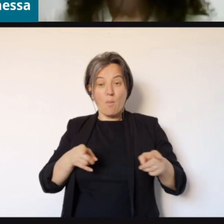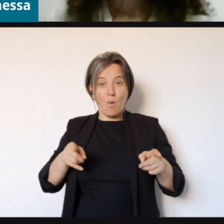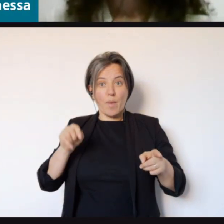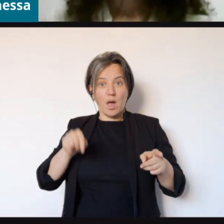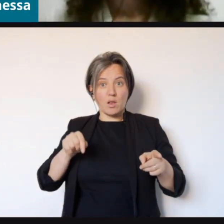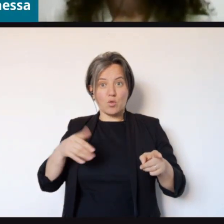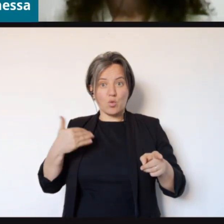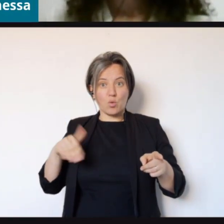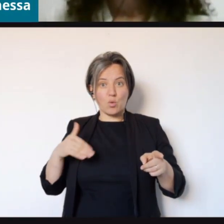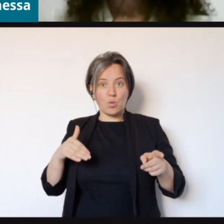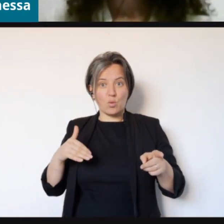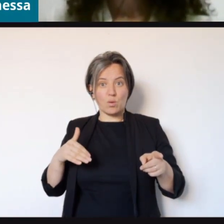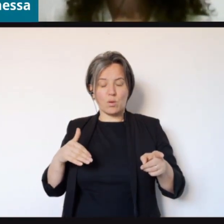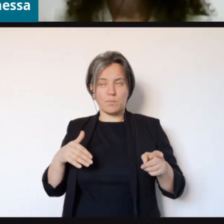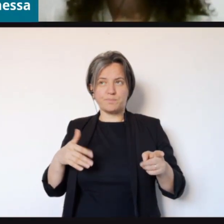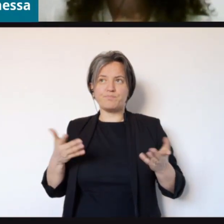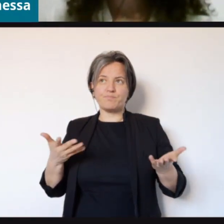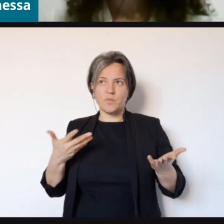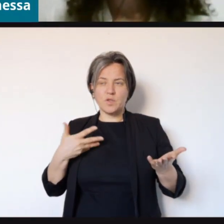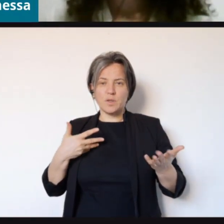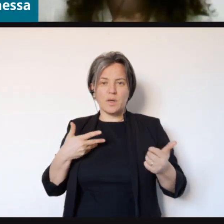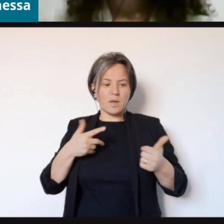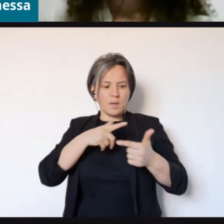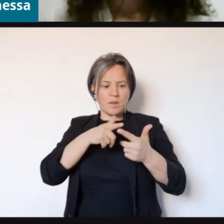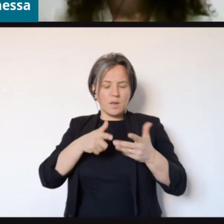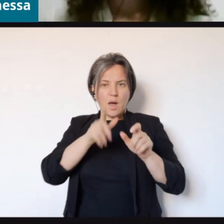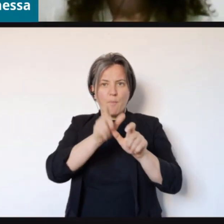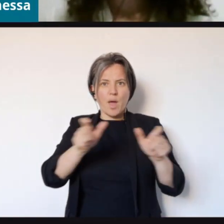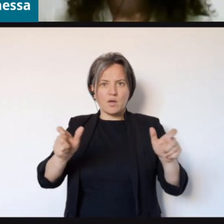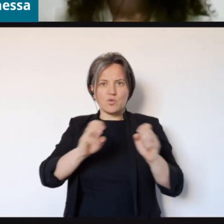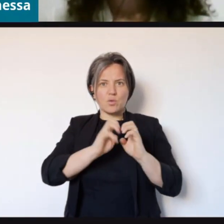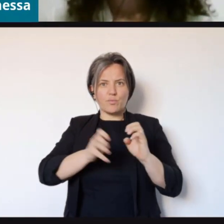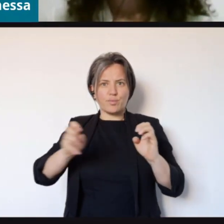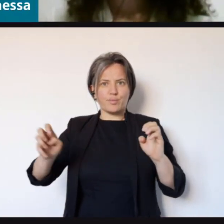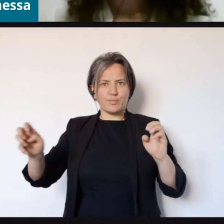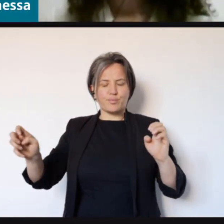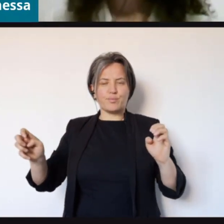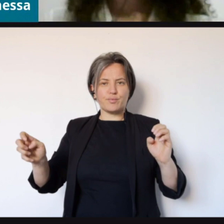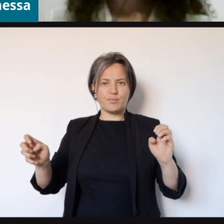questo momento, dove ci sono delle persone che